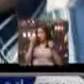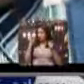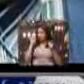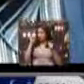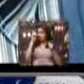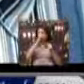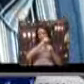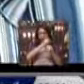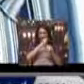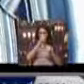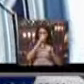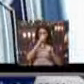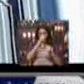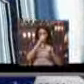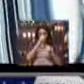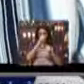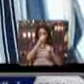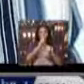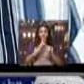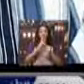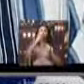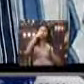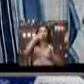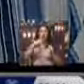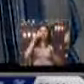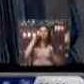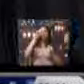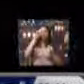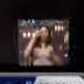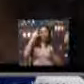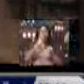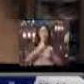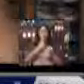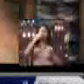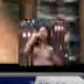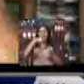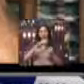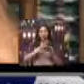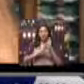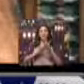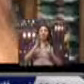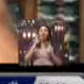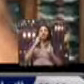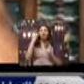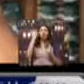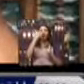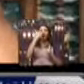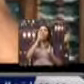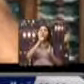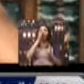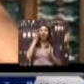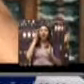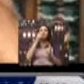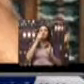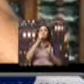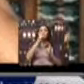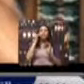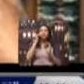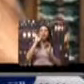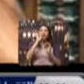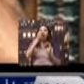المناخير ديت يعني ما بيتنفذ للاسف منها فطبعا لازم يعمل عمليه يفتح المناخير ولازم